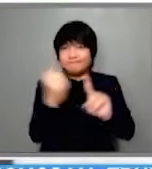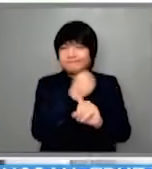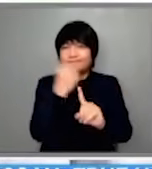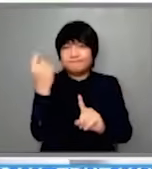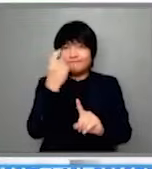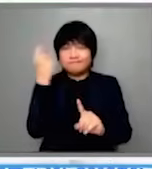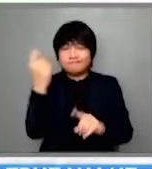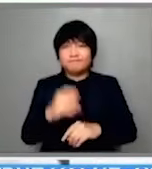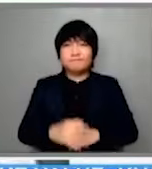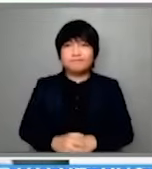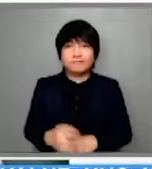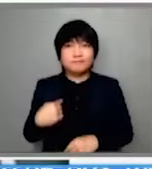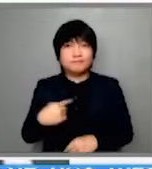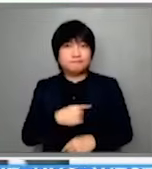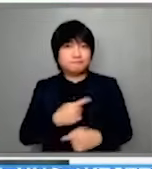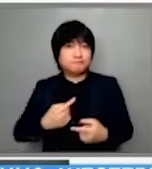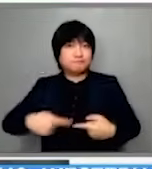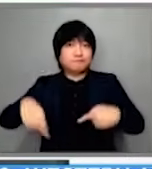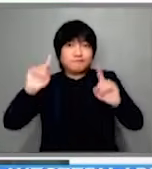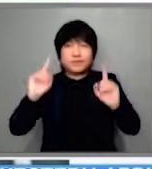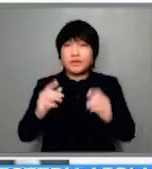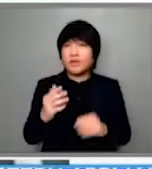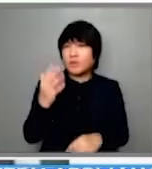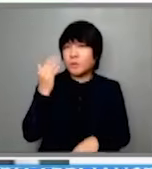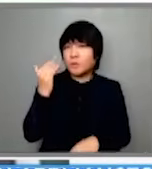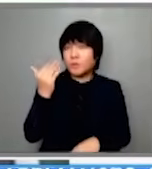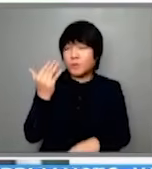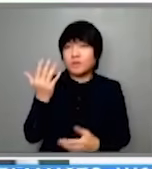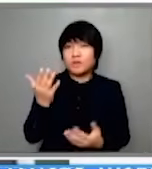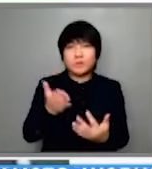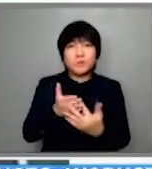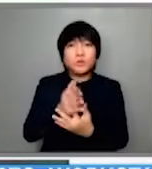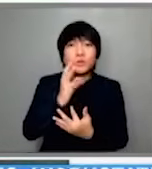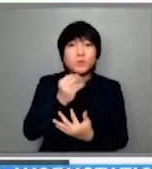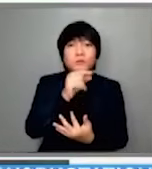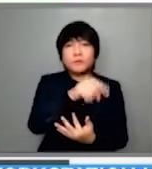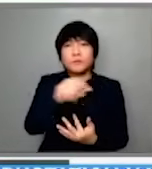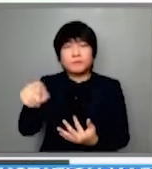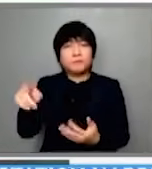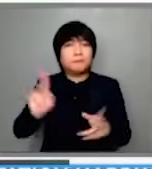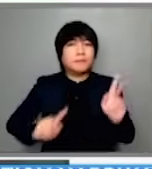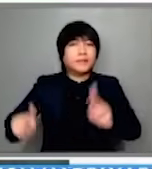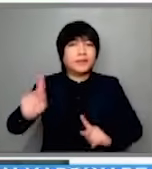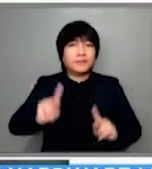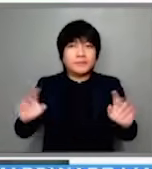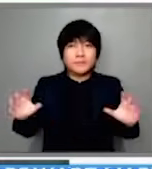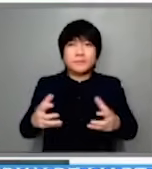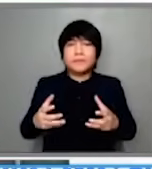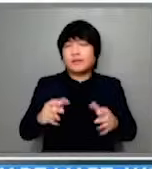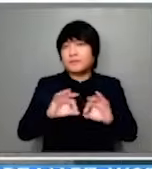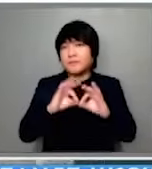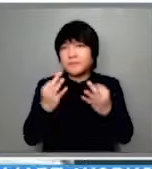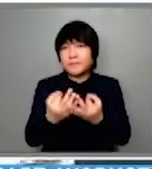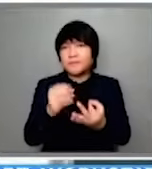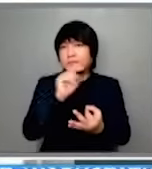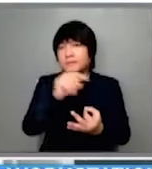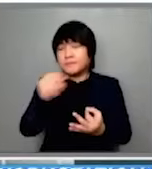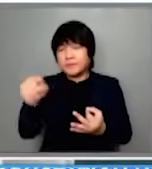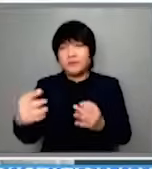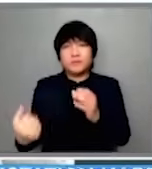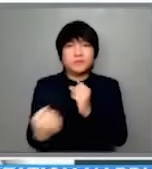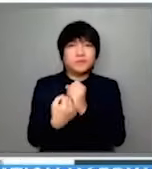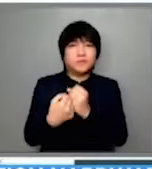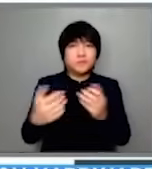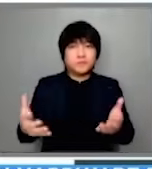yan kung hindi yung mga taong bumubuo ng pamilya ng GMA. Sa